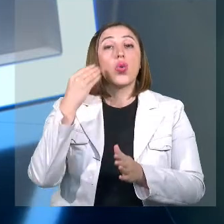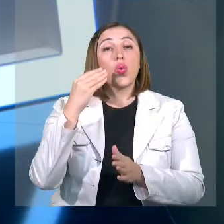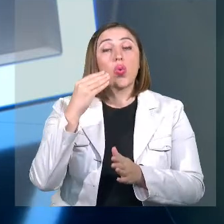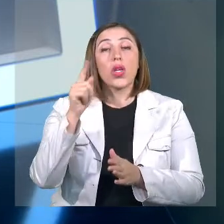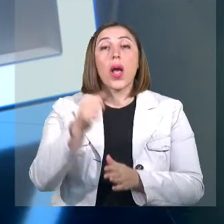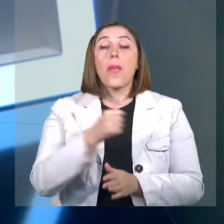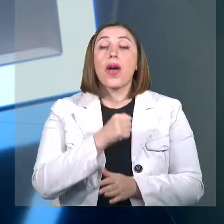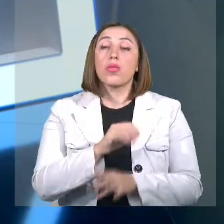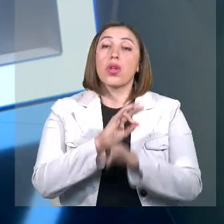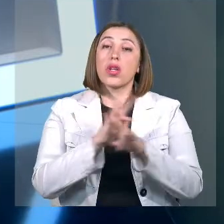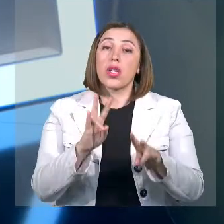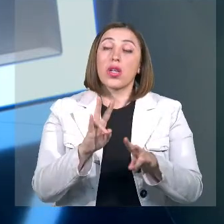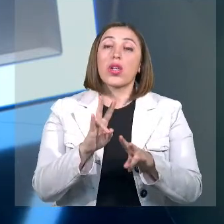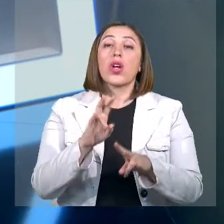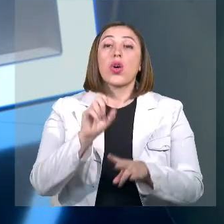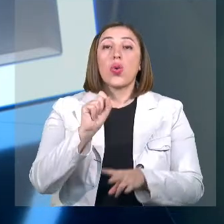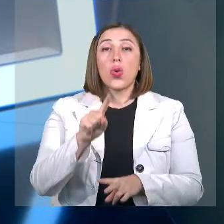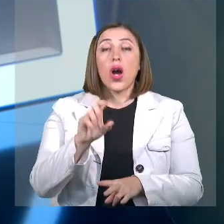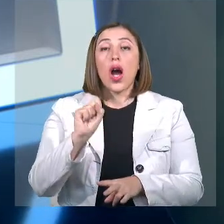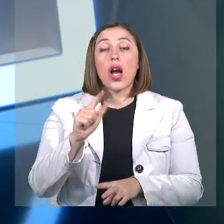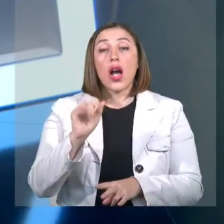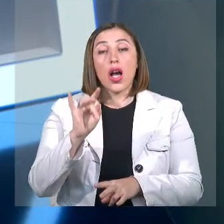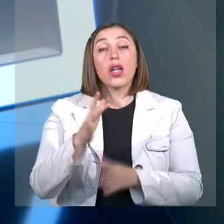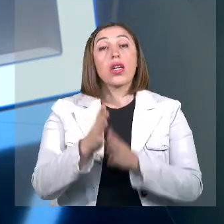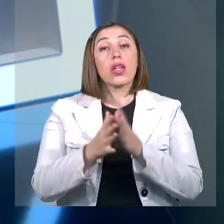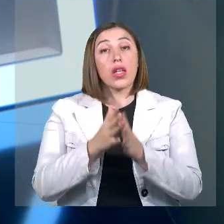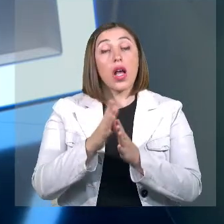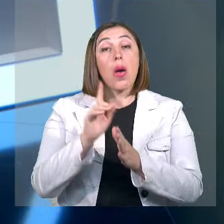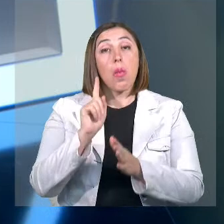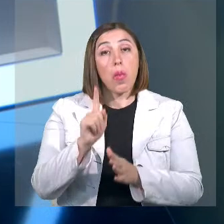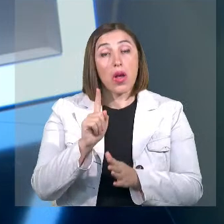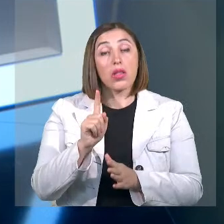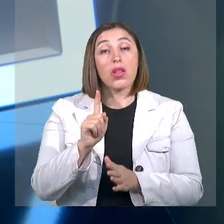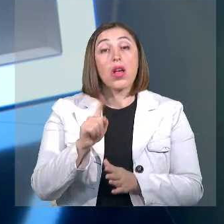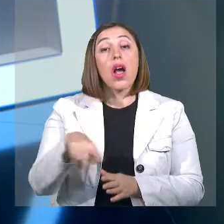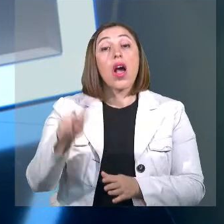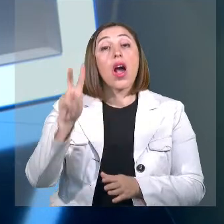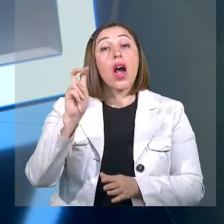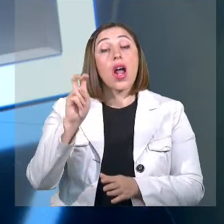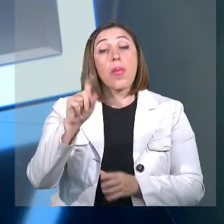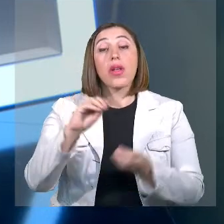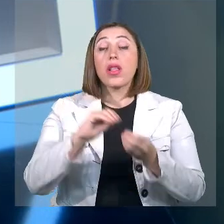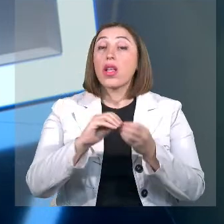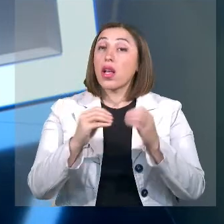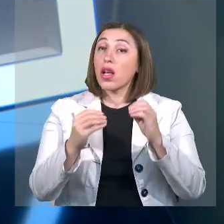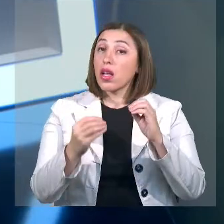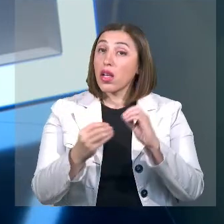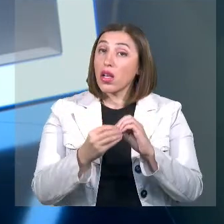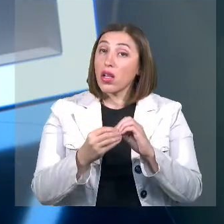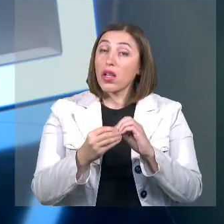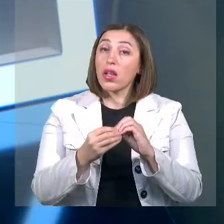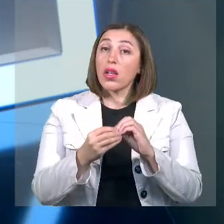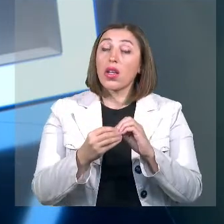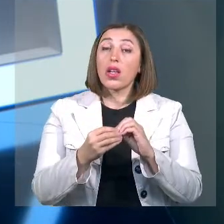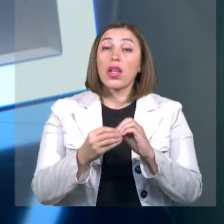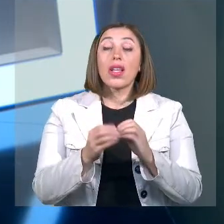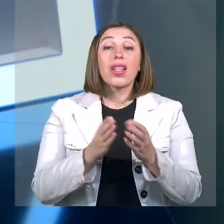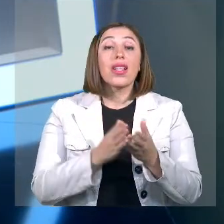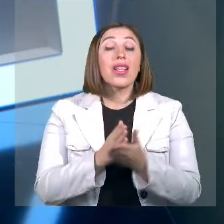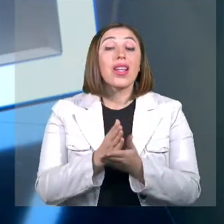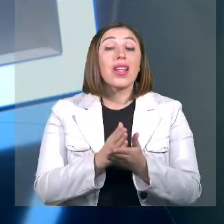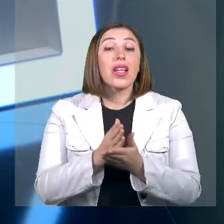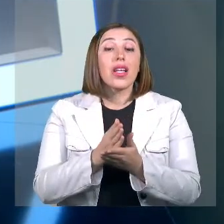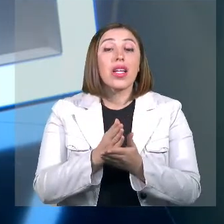Թուրքիայի պաշտպանության նախարար Հուլուսի Աքարը։ Մենք սակայն Ղարաբաղյան հակամարտության առաքելությունը